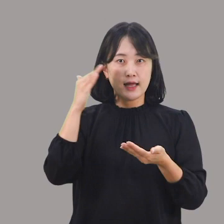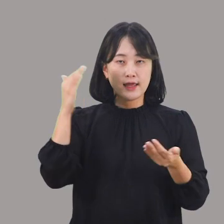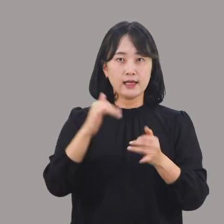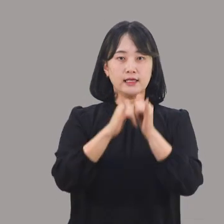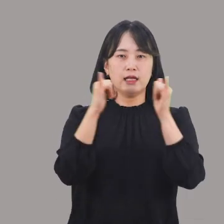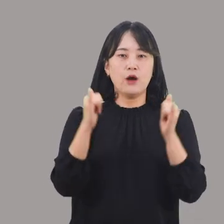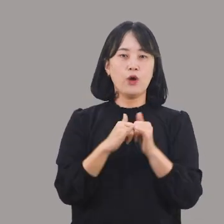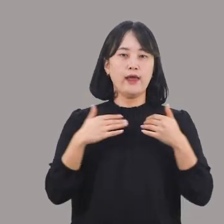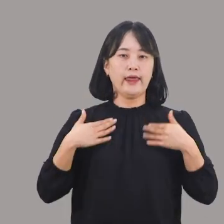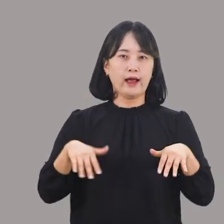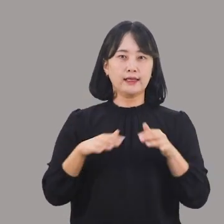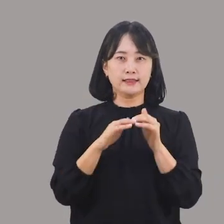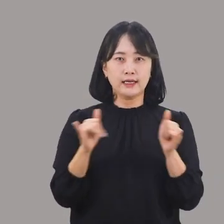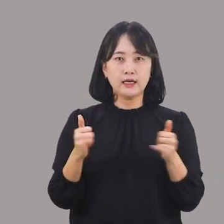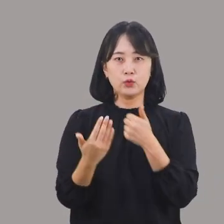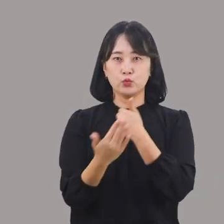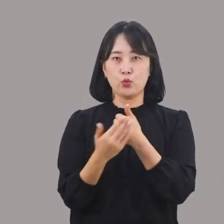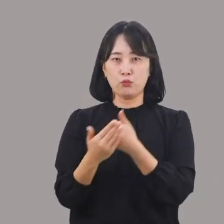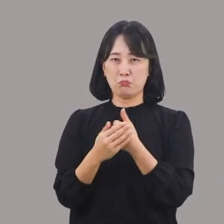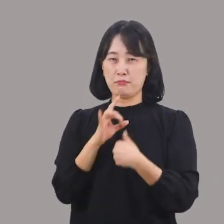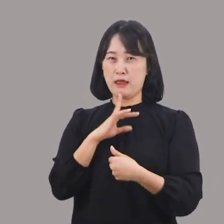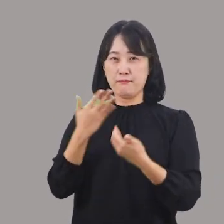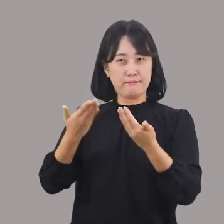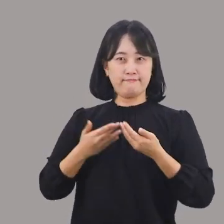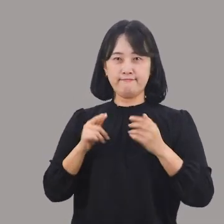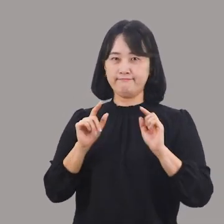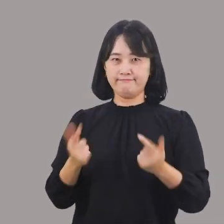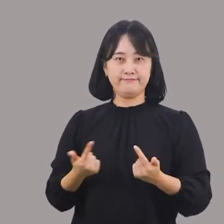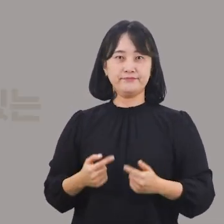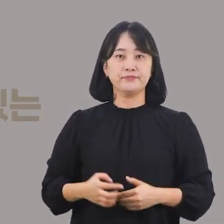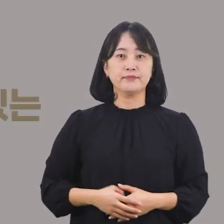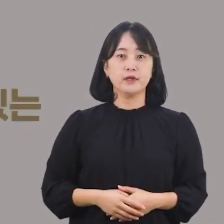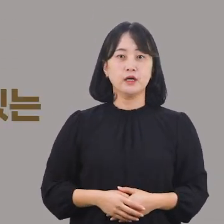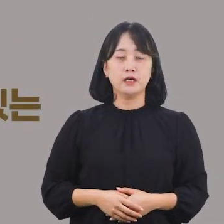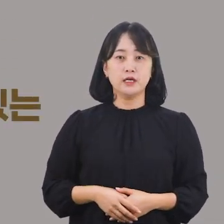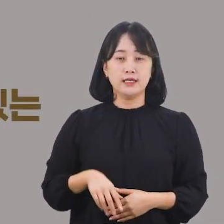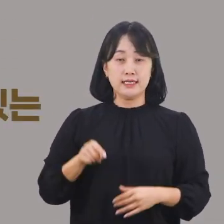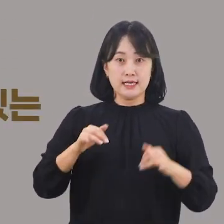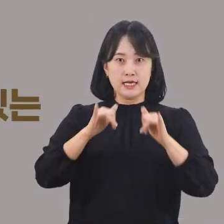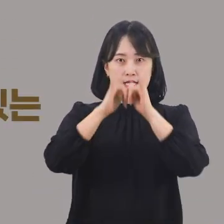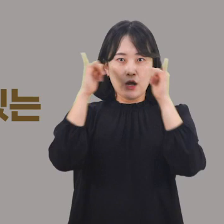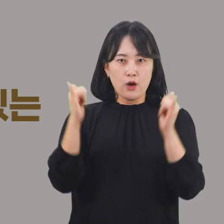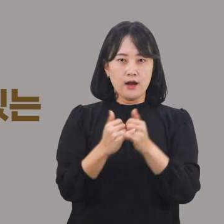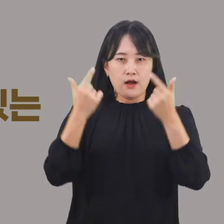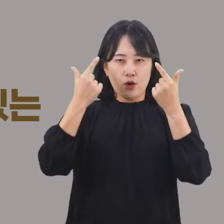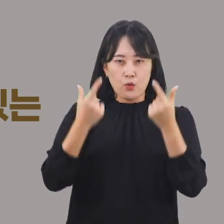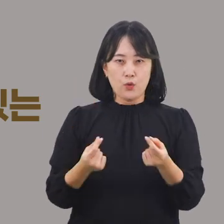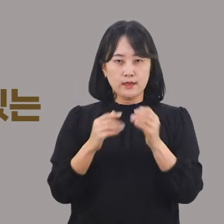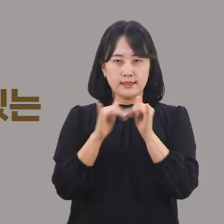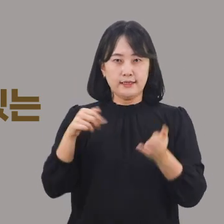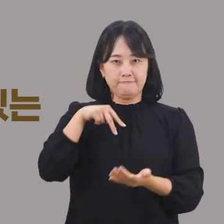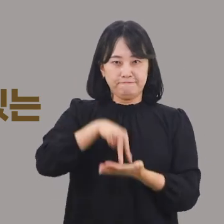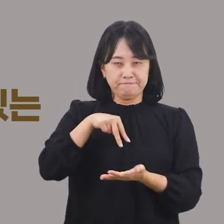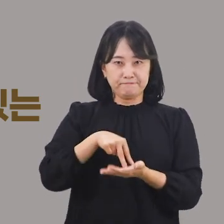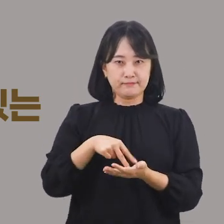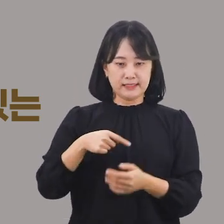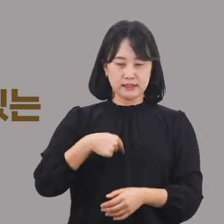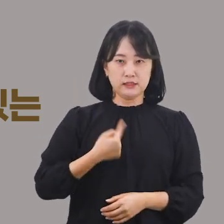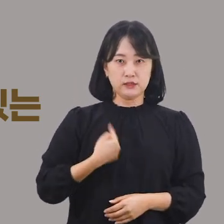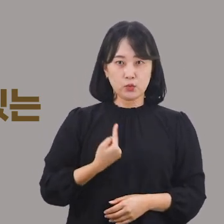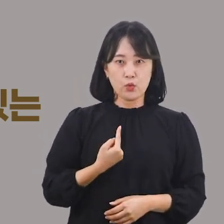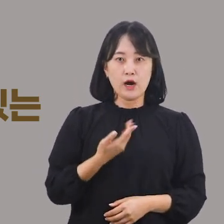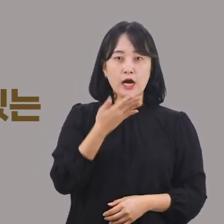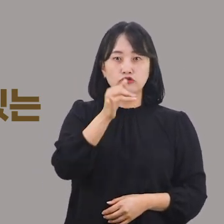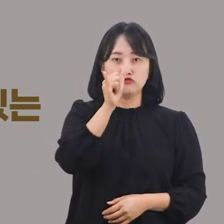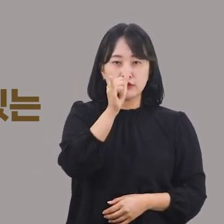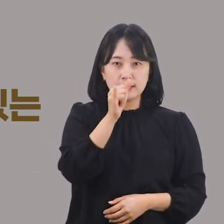사회적 약자로 도움을 받기만 하는 사람은 아닙니다. 이 사회의 구성원으로서 자신의 역할과 책임을 다할